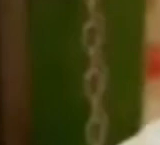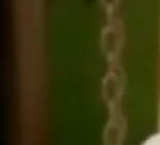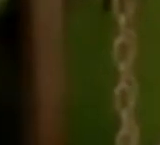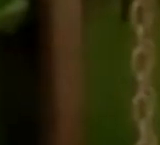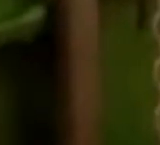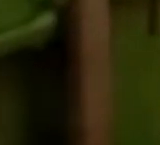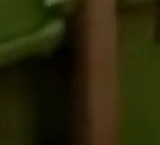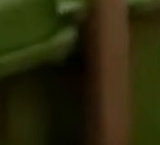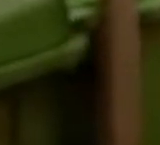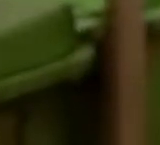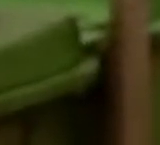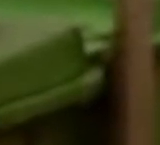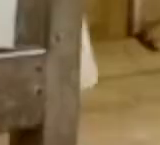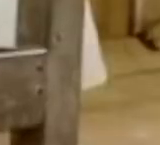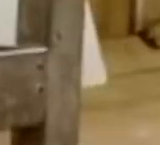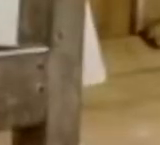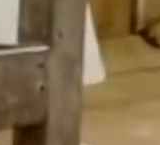Sounded like the truth,